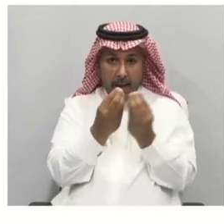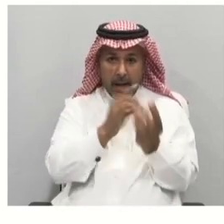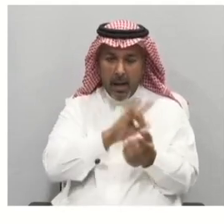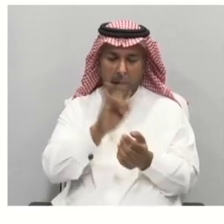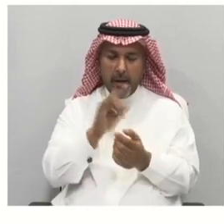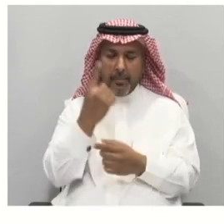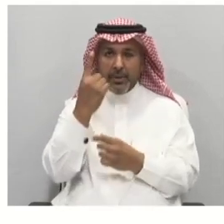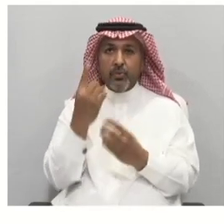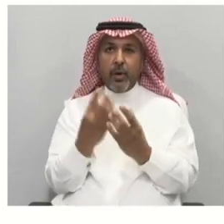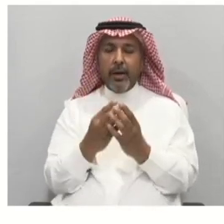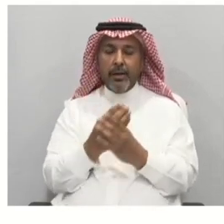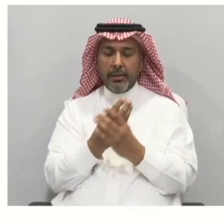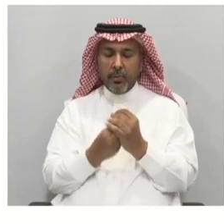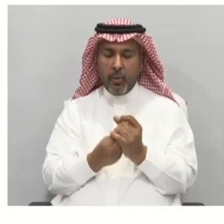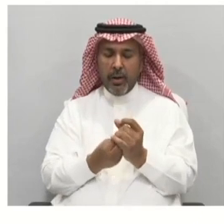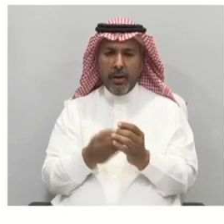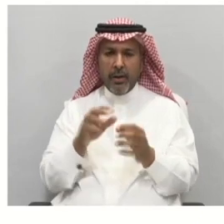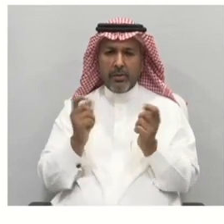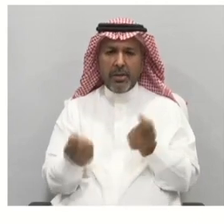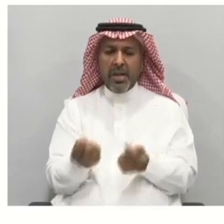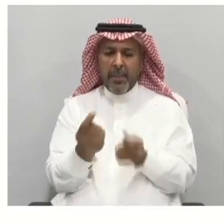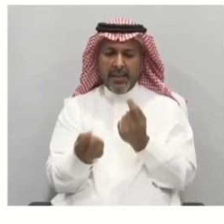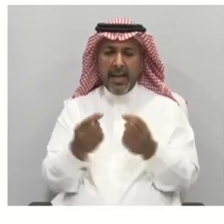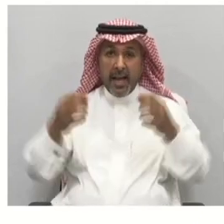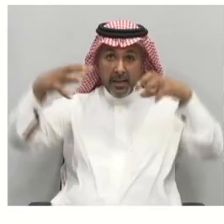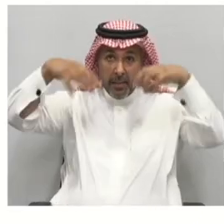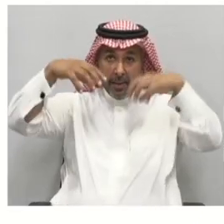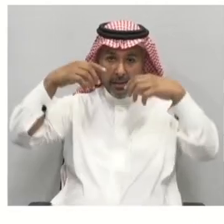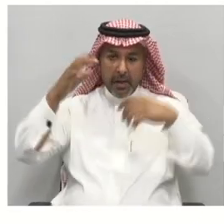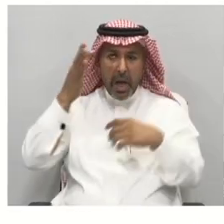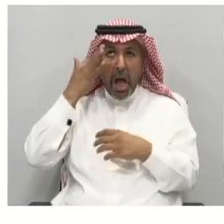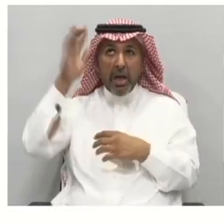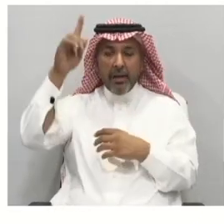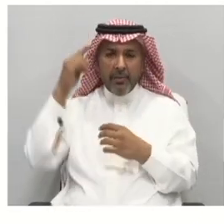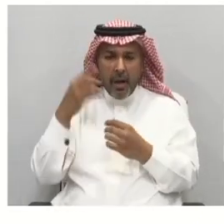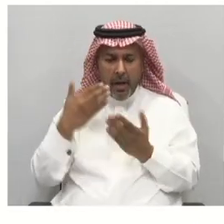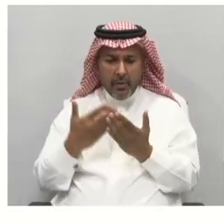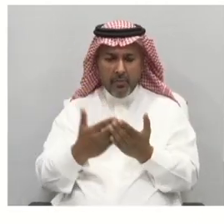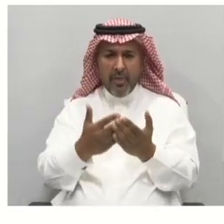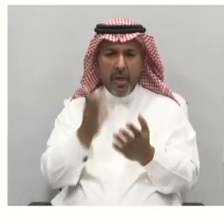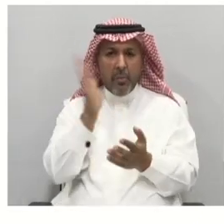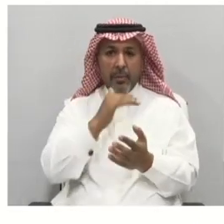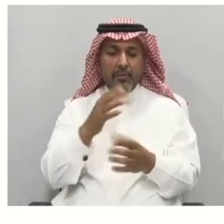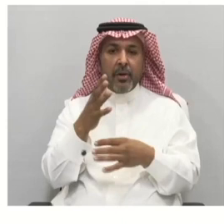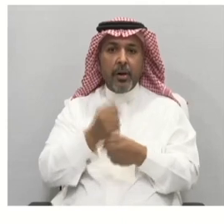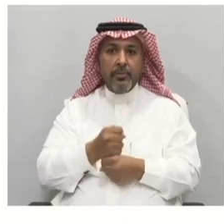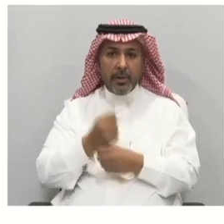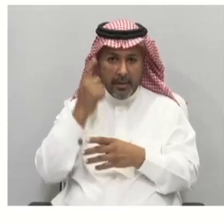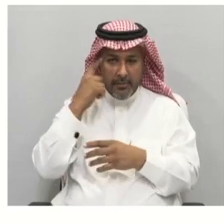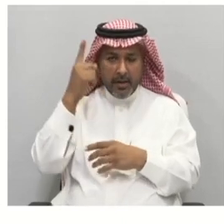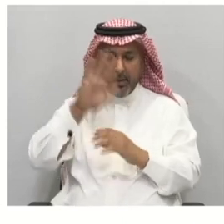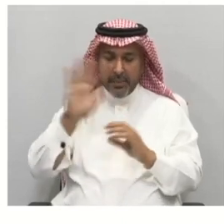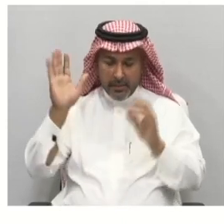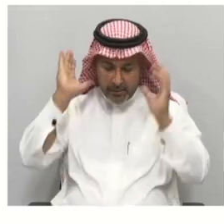غيره سبحانه وتعالى فما شاء كان وما لم يشا لم يكن لا تتحرك ذره الا بتقديره ولا